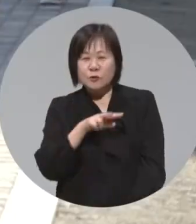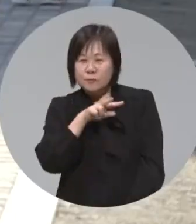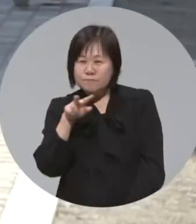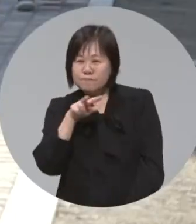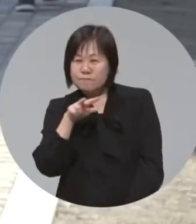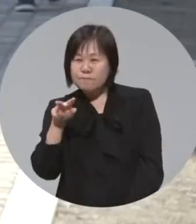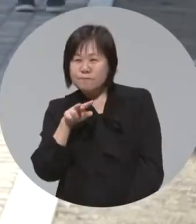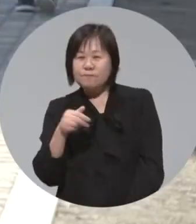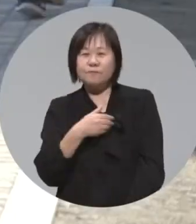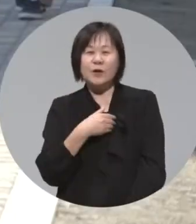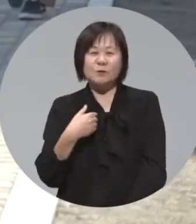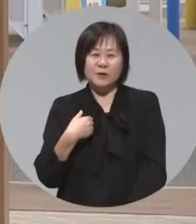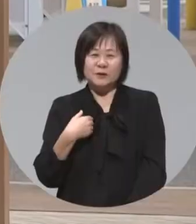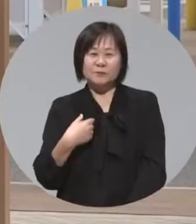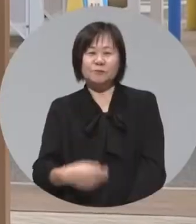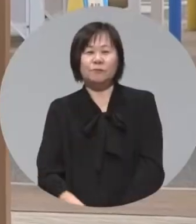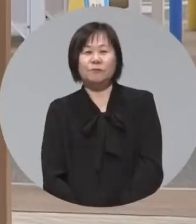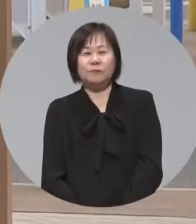ます。